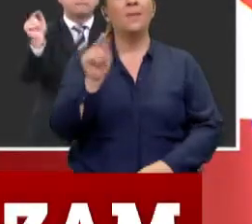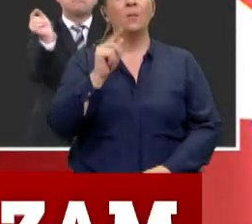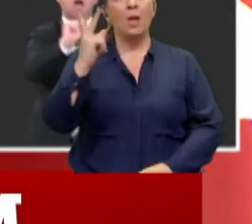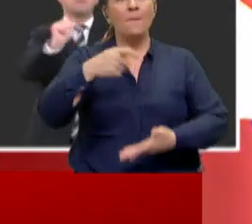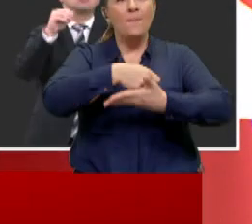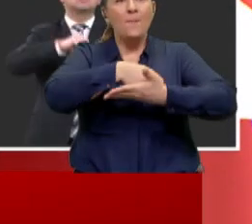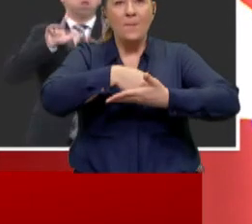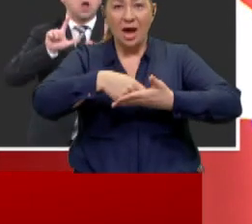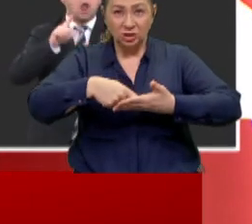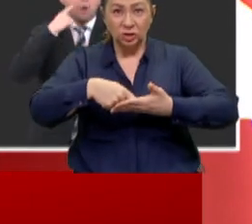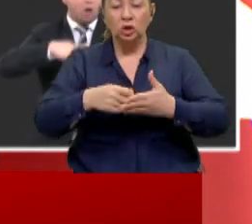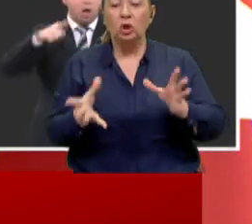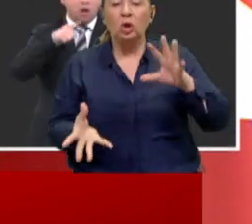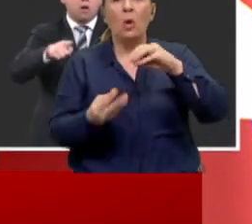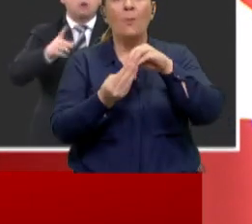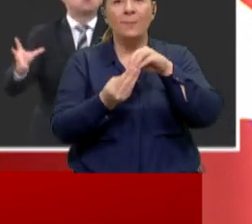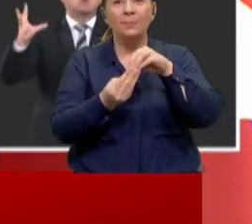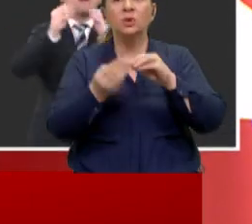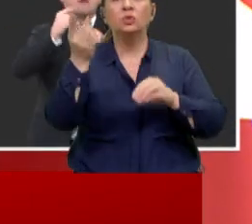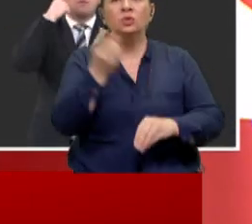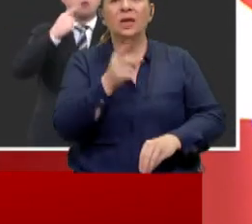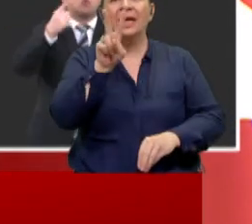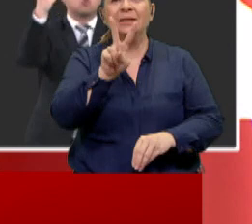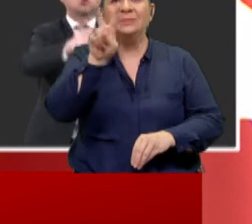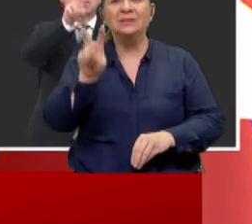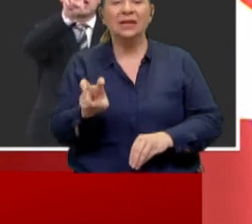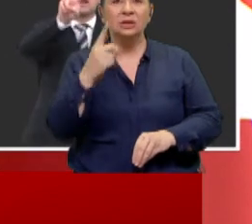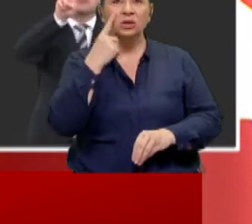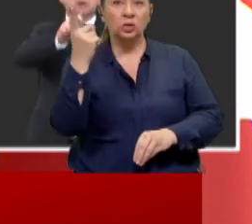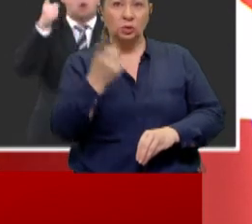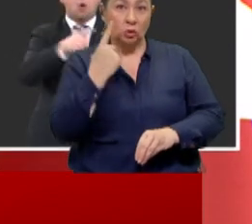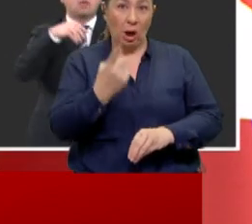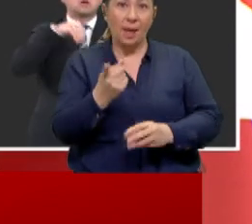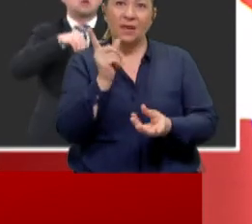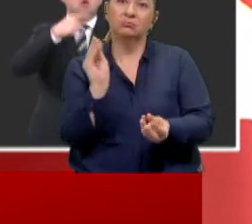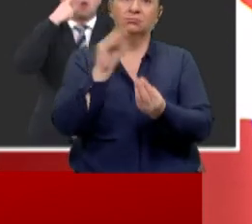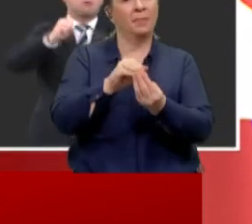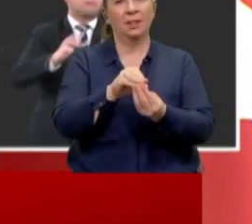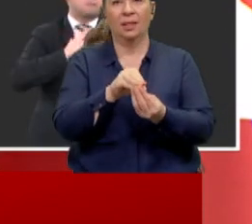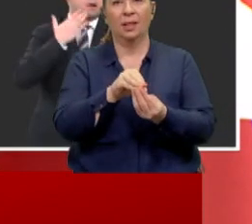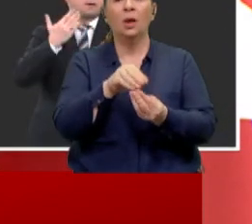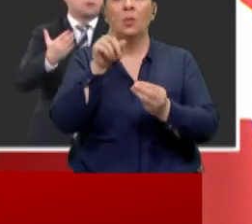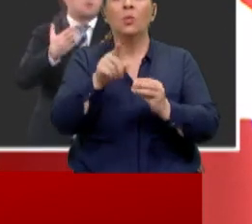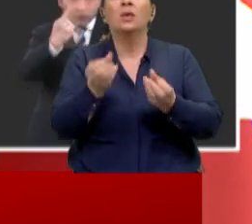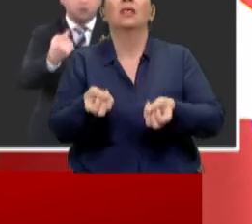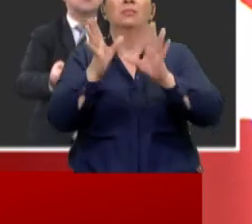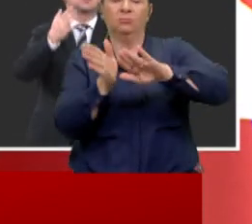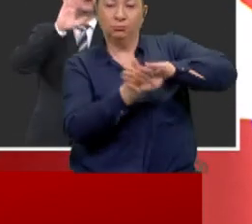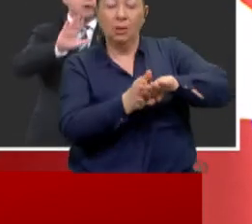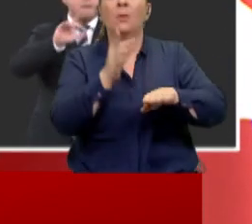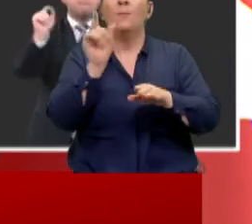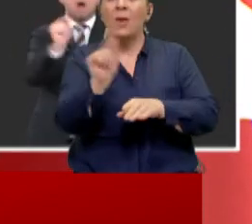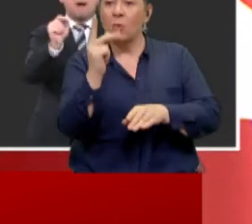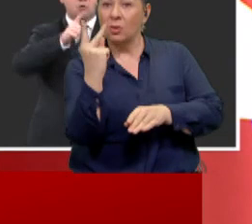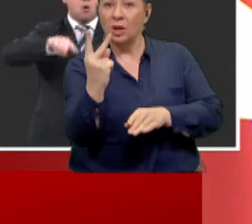Memurlarımızın maaşlarında toplamda %28 oranında bir artış yapıldı. Bununla kalmadık.